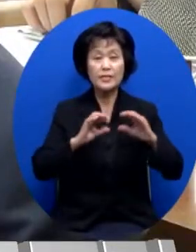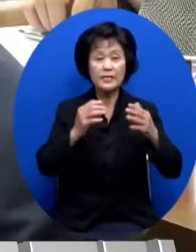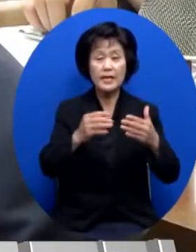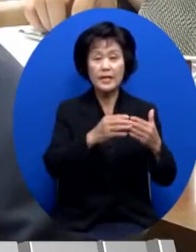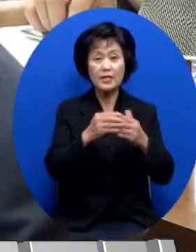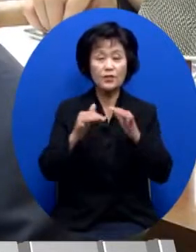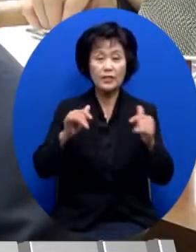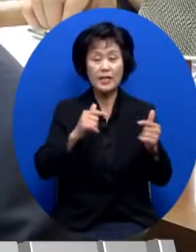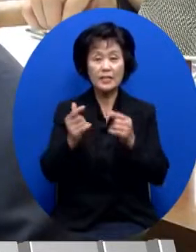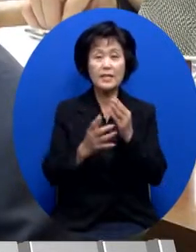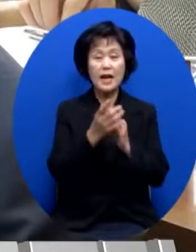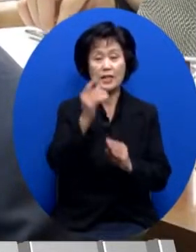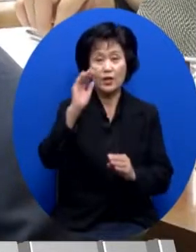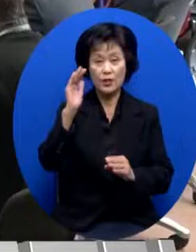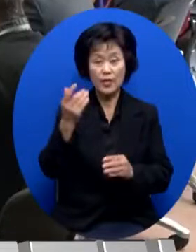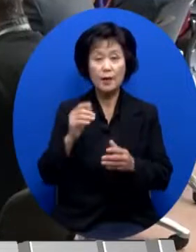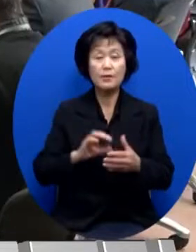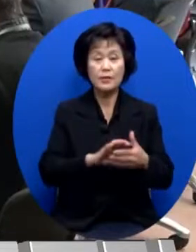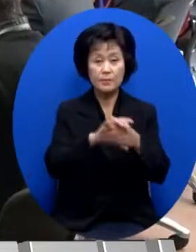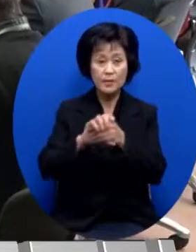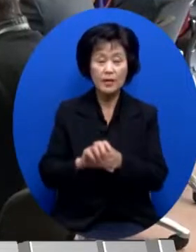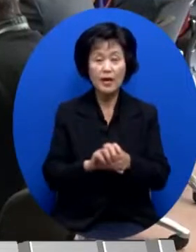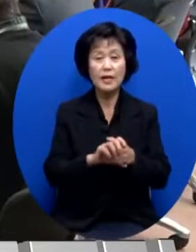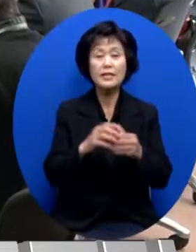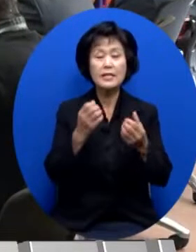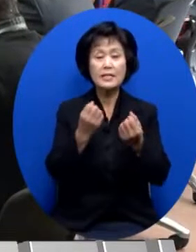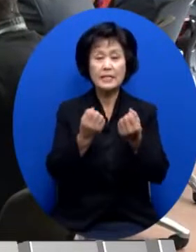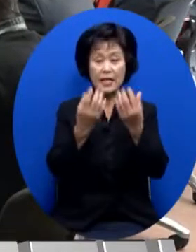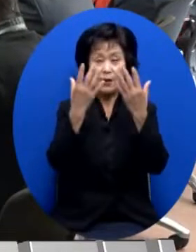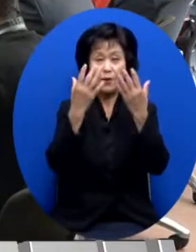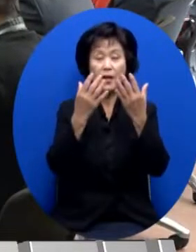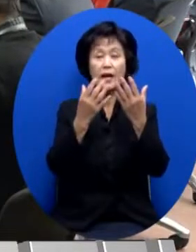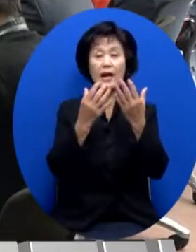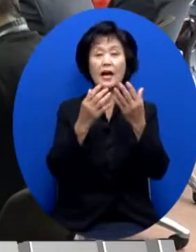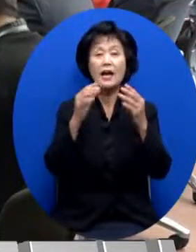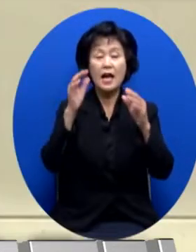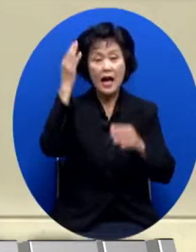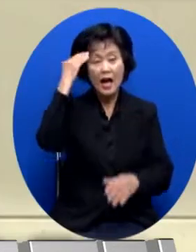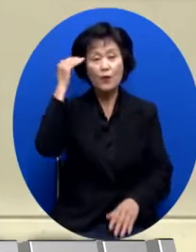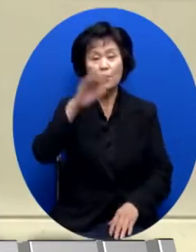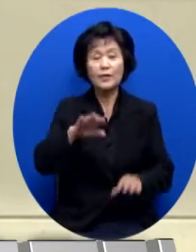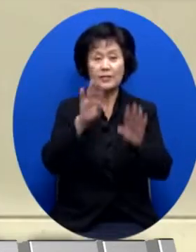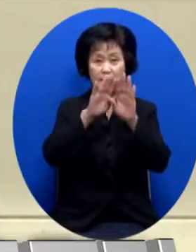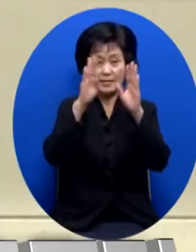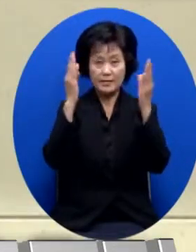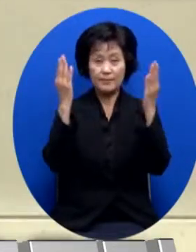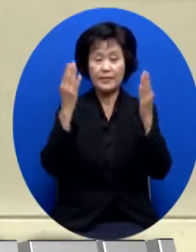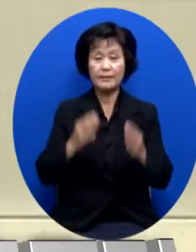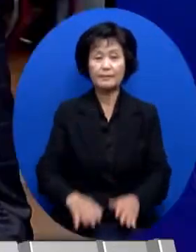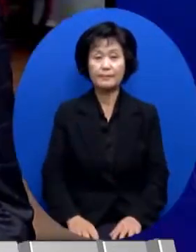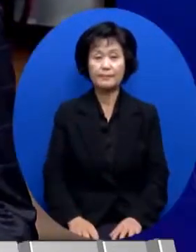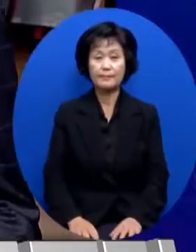위해 협력하고 신학적 대화를 나누는 대회가 우리나라에서 열렸습니다. 관련 소식 전해드립니다.